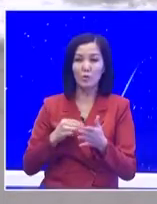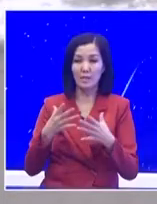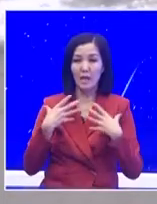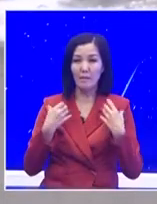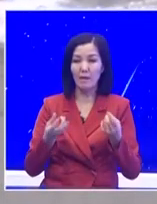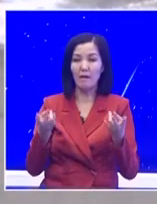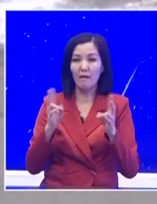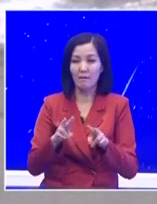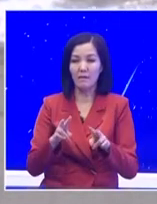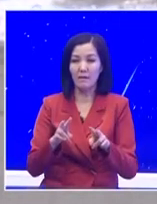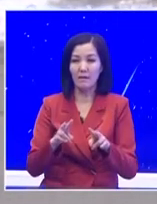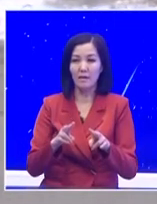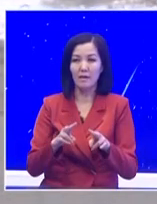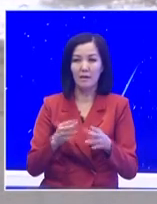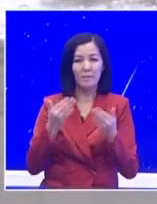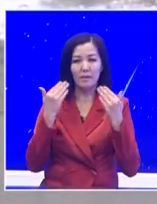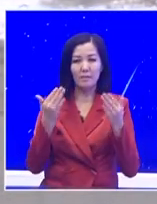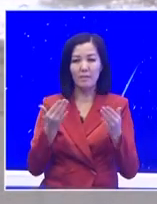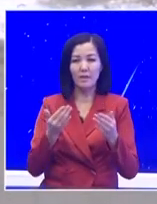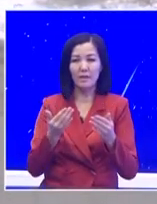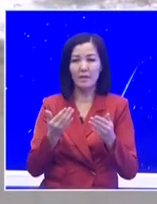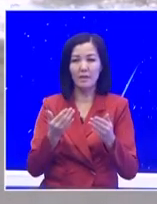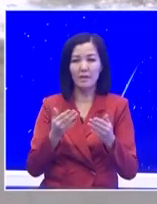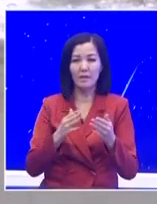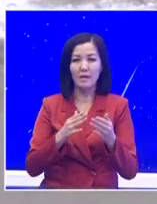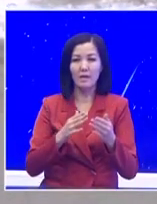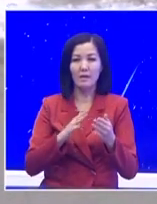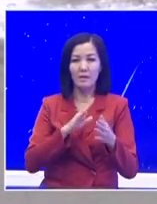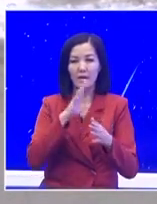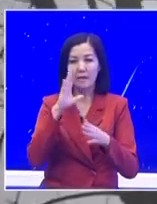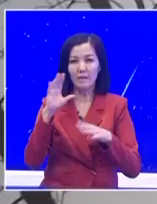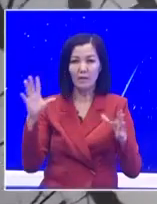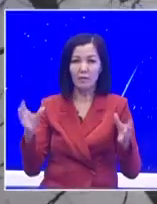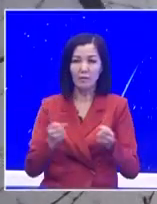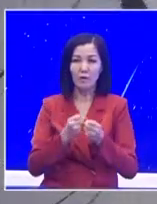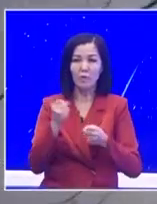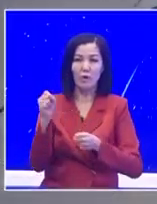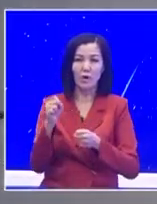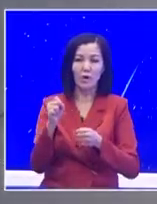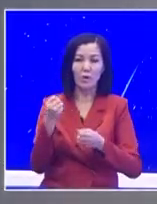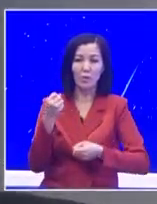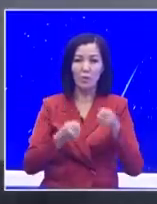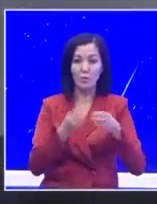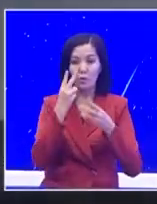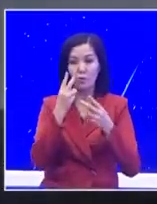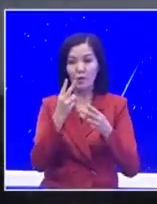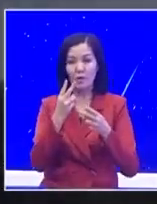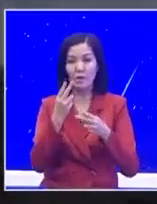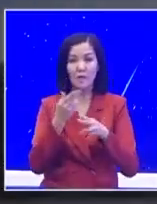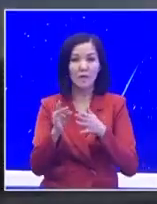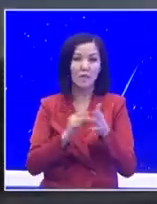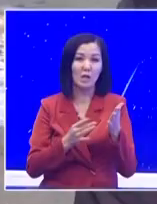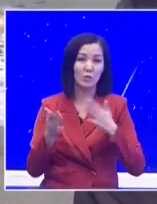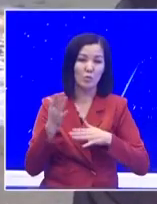Ол болмағанда кім біледі деп отыр. Таңата құтқаруға келе жатқан көлікті көргенде екінші өмірлері басталғандай.